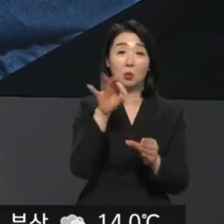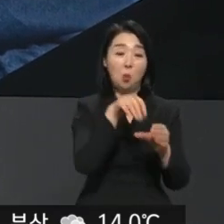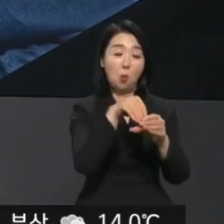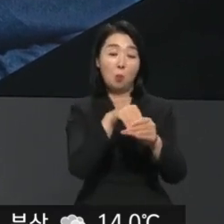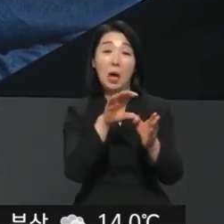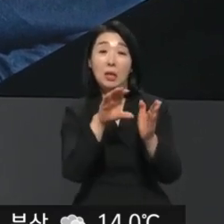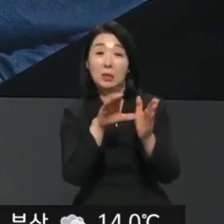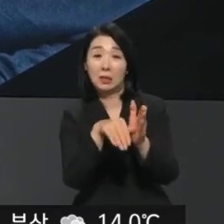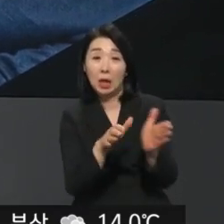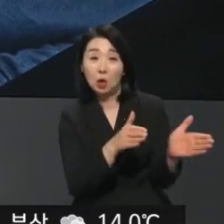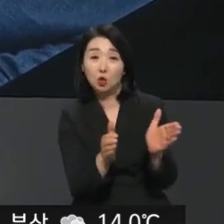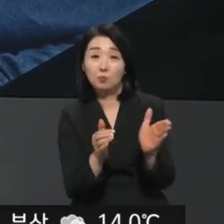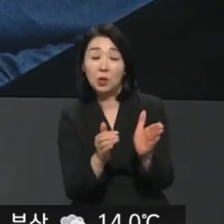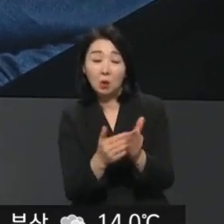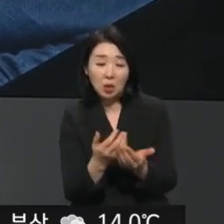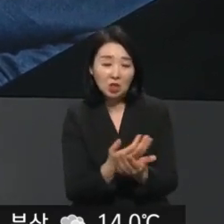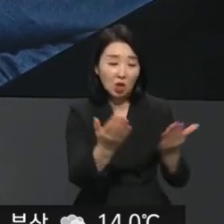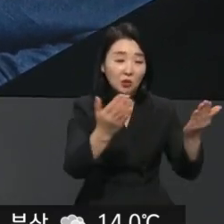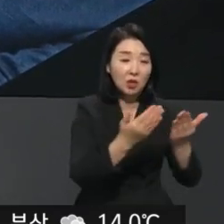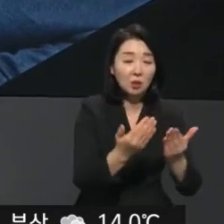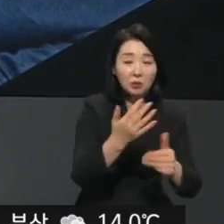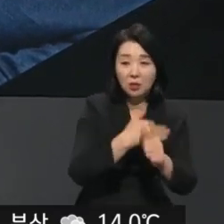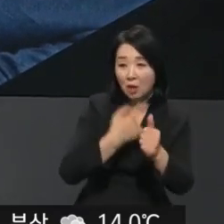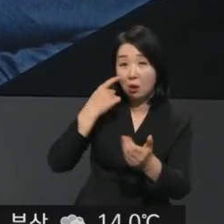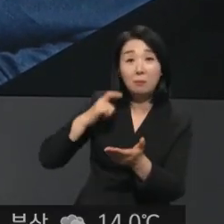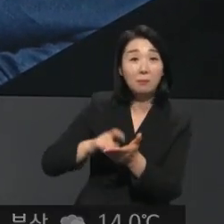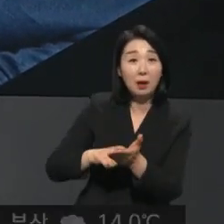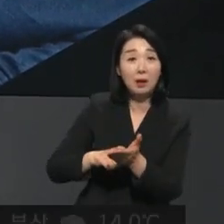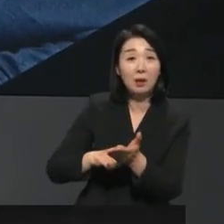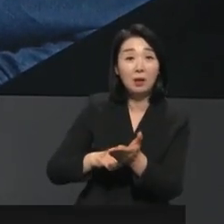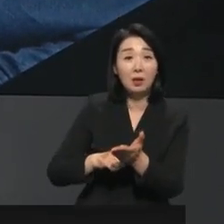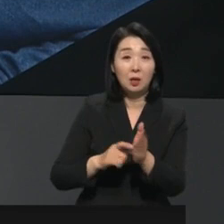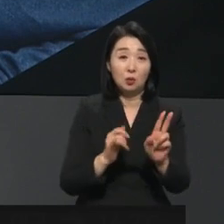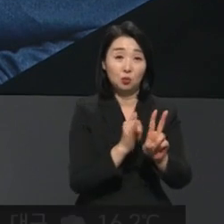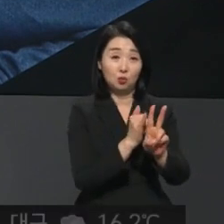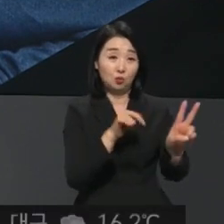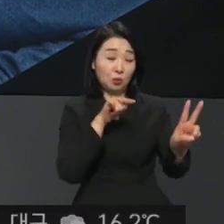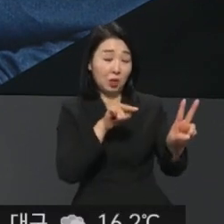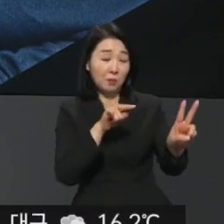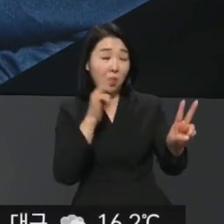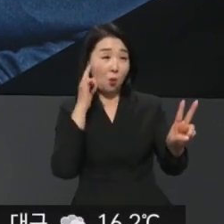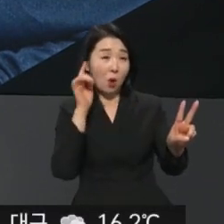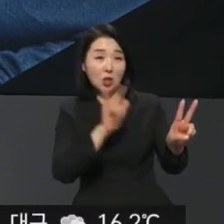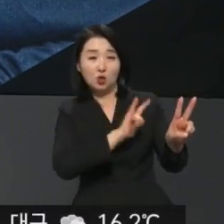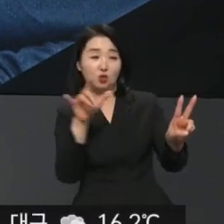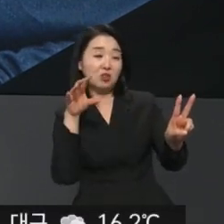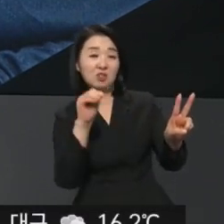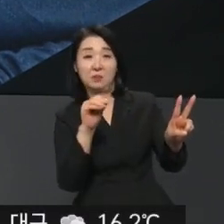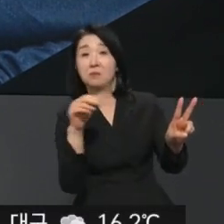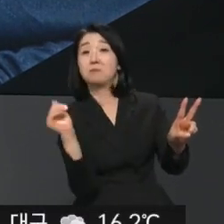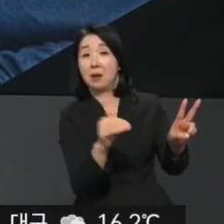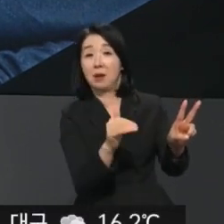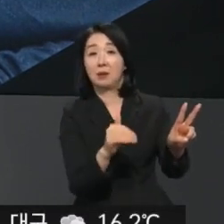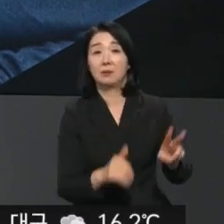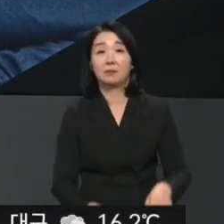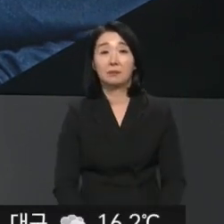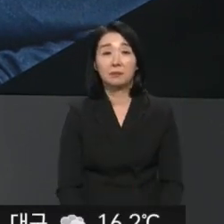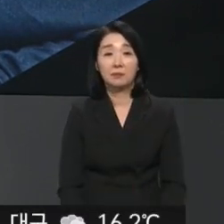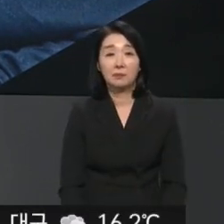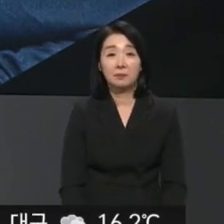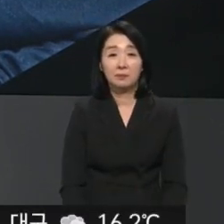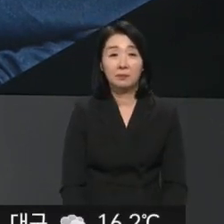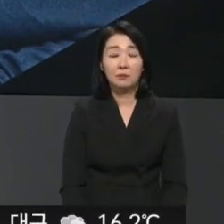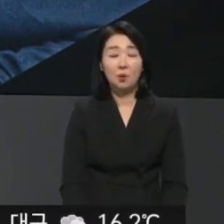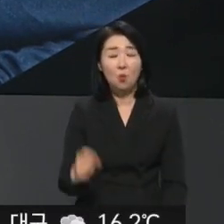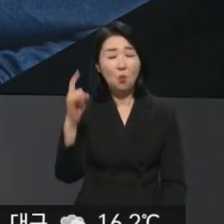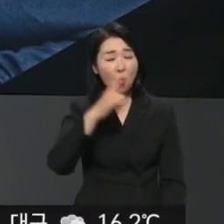마련하고 전달한 정황이 꽤 뚜렷하게 드러난 상황이죠. 검찰은 이 두 사람에 대해 출국 금지 조치까지 내린 상태입니다. 그런데도